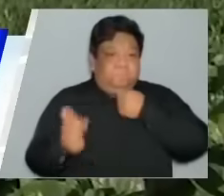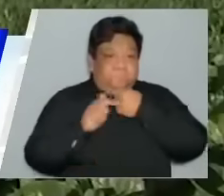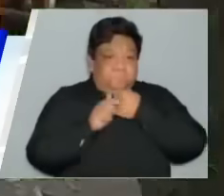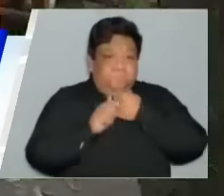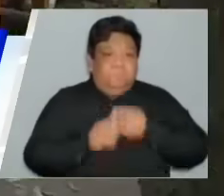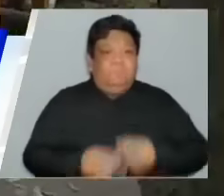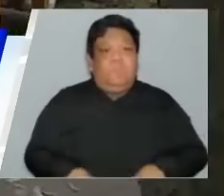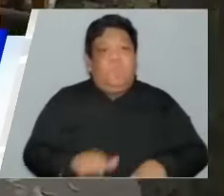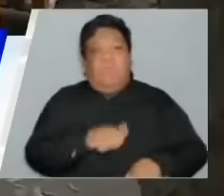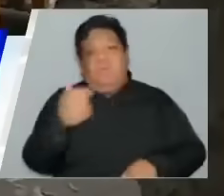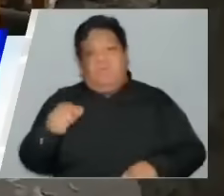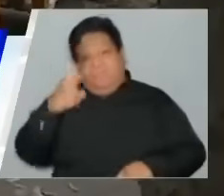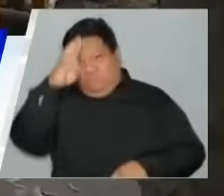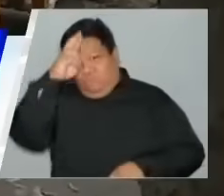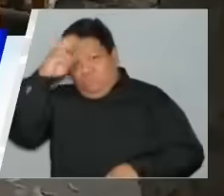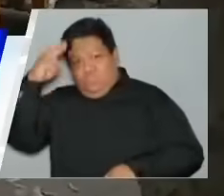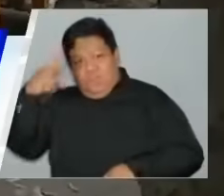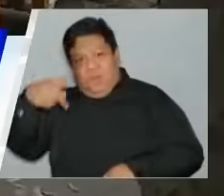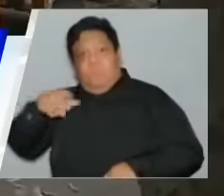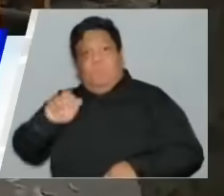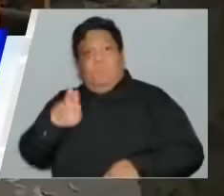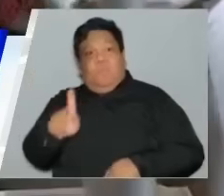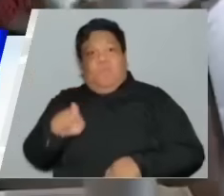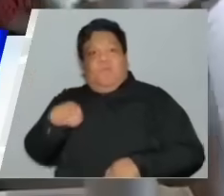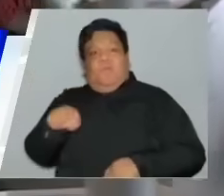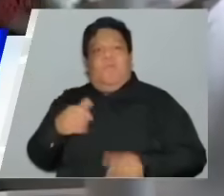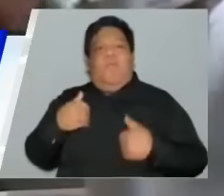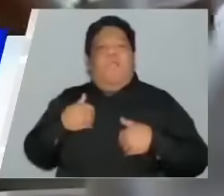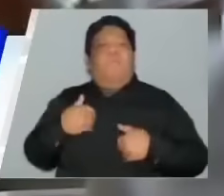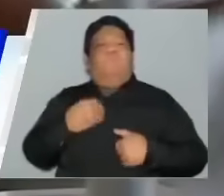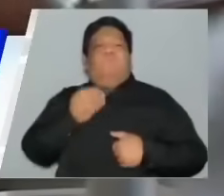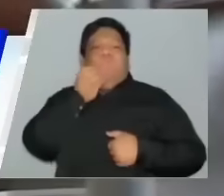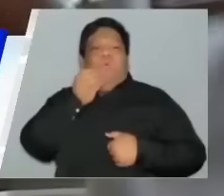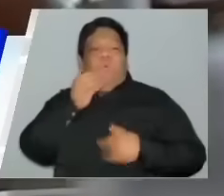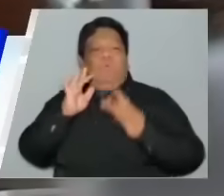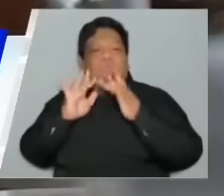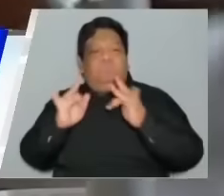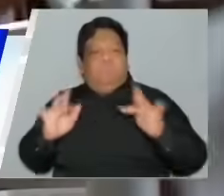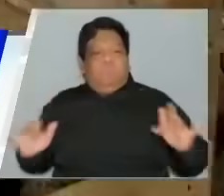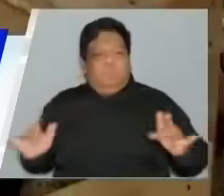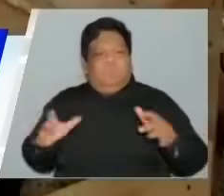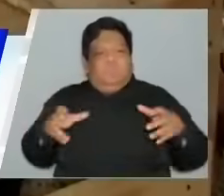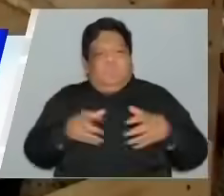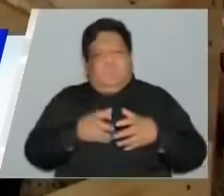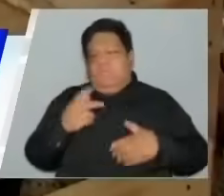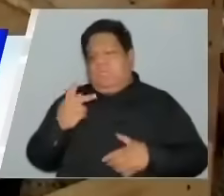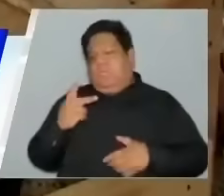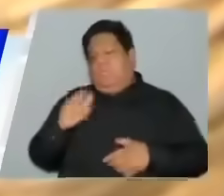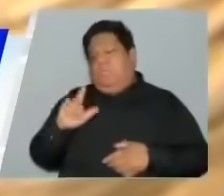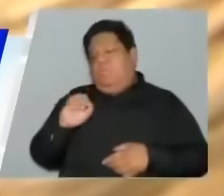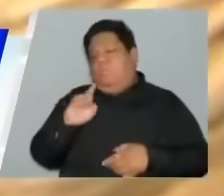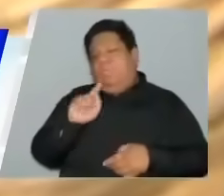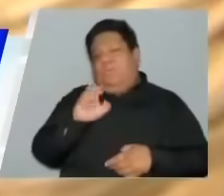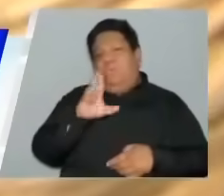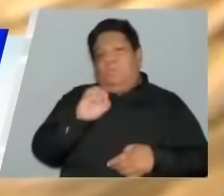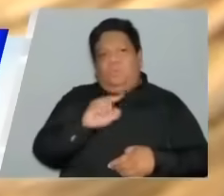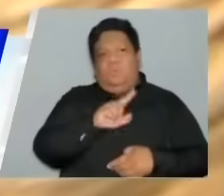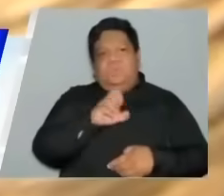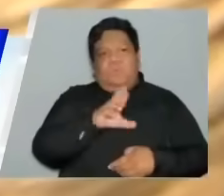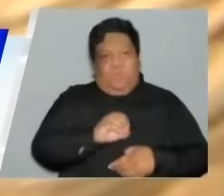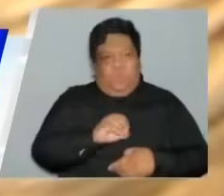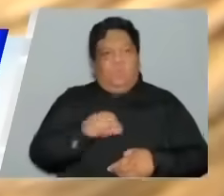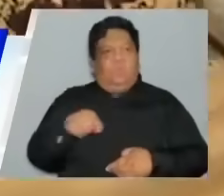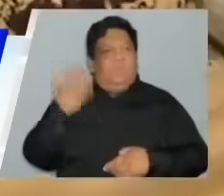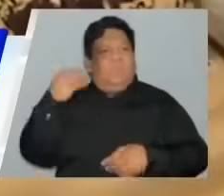Park kung saan tampok ang food bazaar ng grupong Kilometro Zero na samahan ng mga dating street vendor. Pag kasi ang